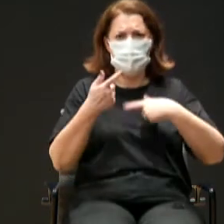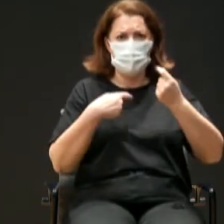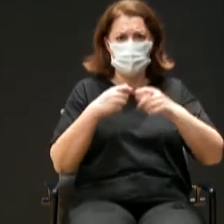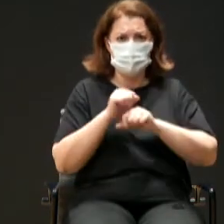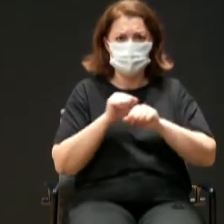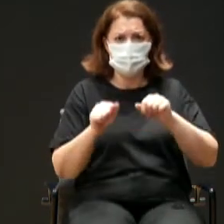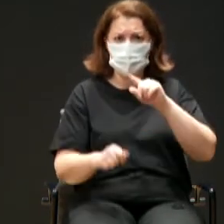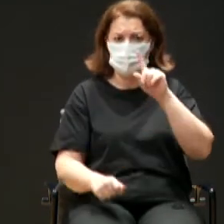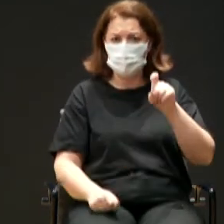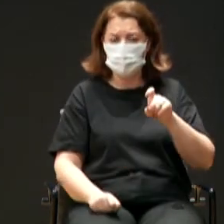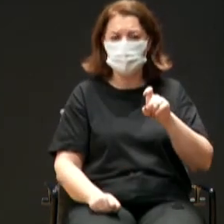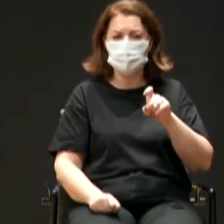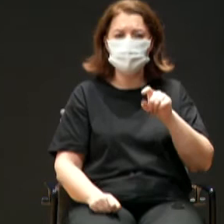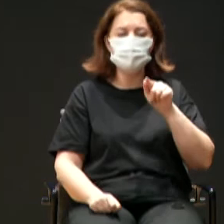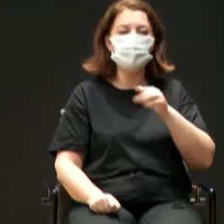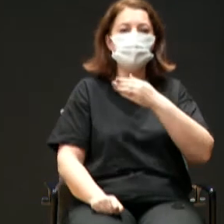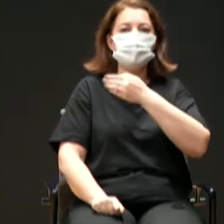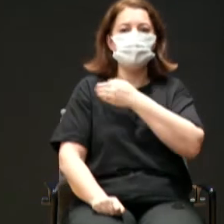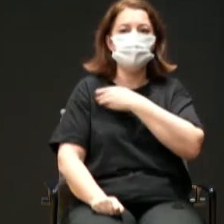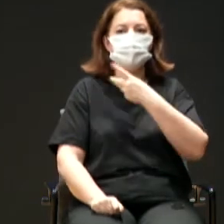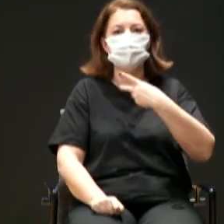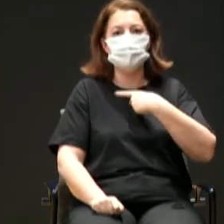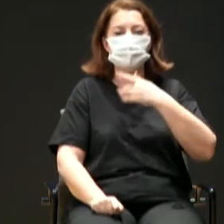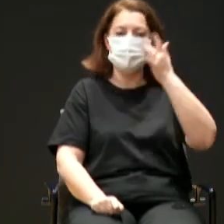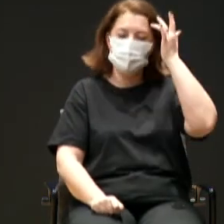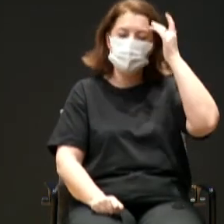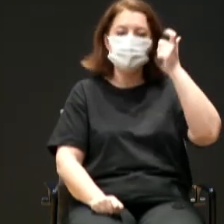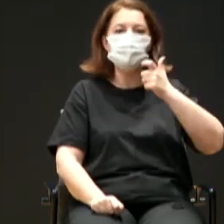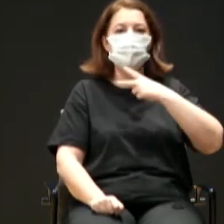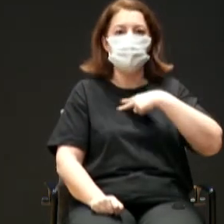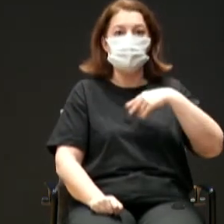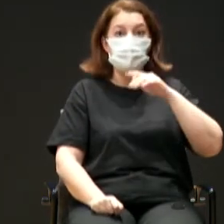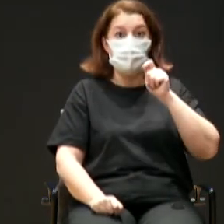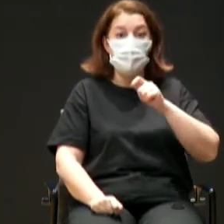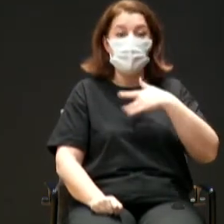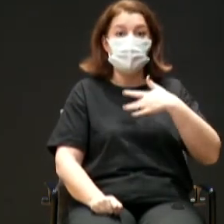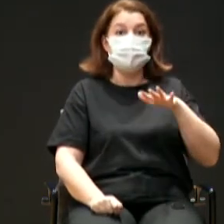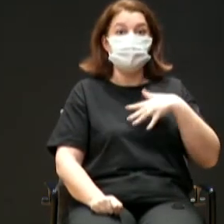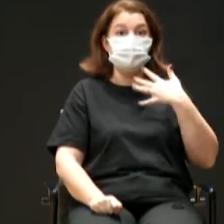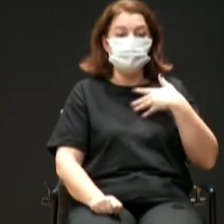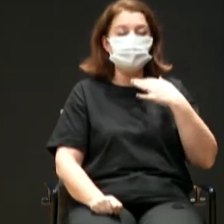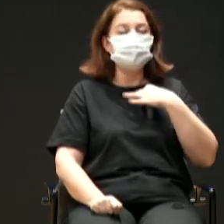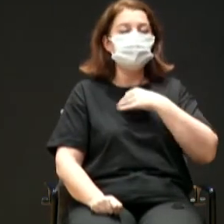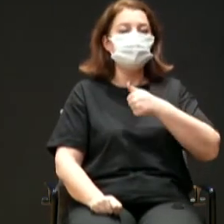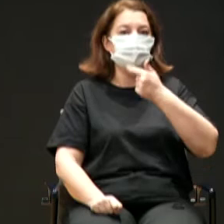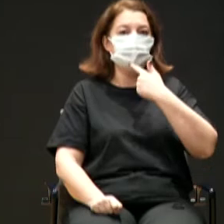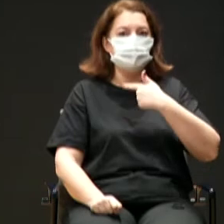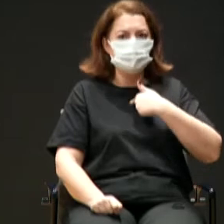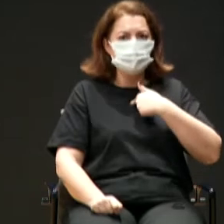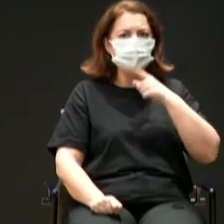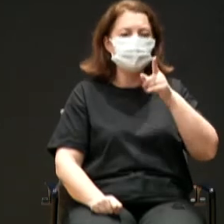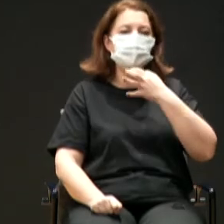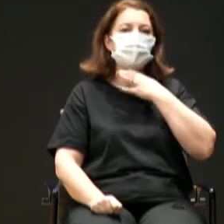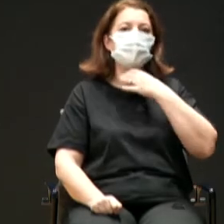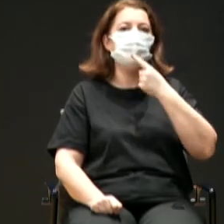Başkan? Bu hizmeti biz Beylikdüzü Belediyesi yapıyor diye sevinmiştik. Sayın Başkan da bize demişti ki Neşat Bey size